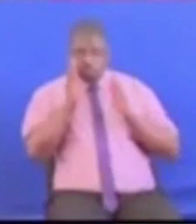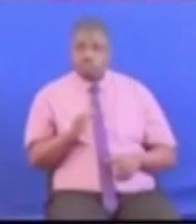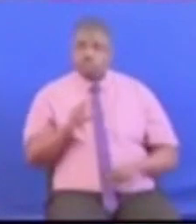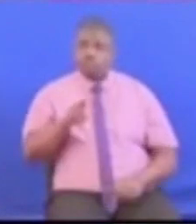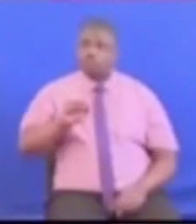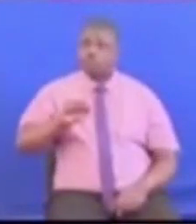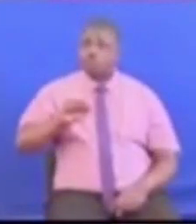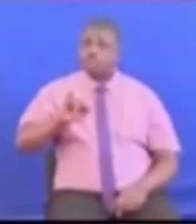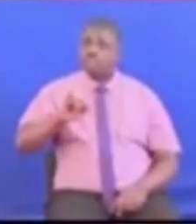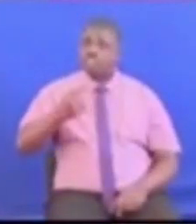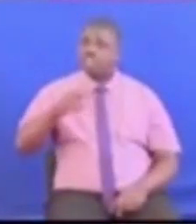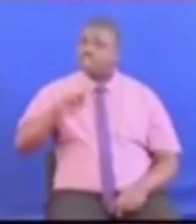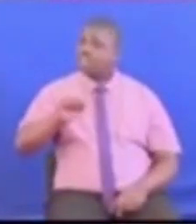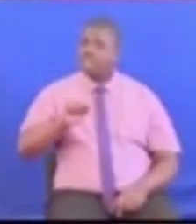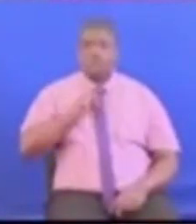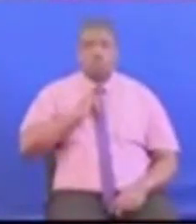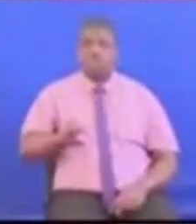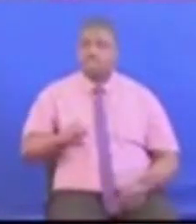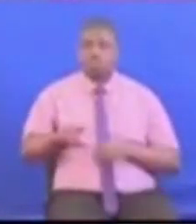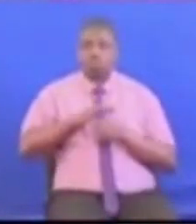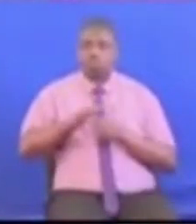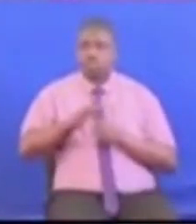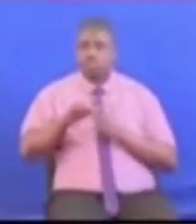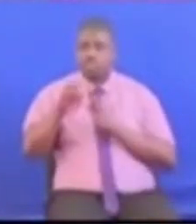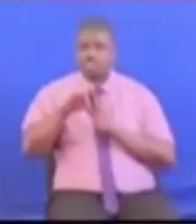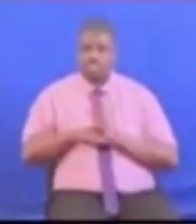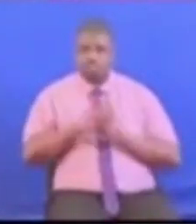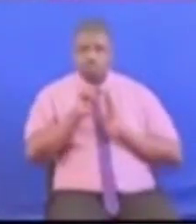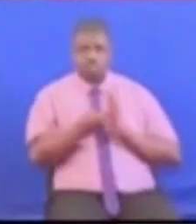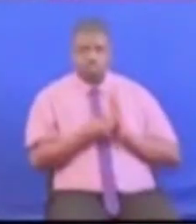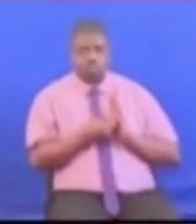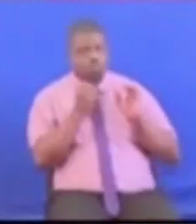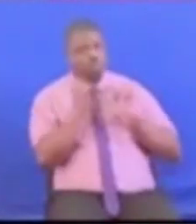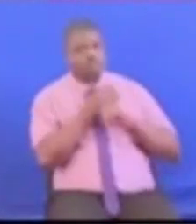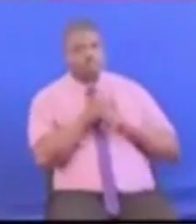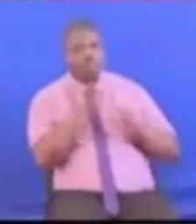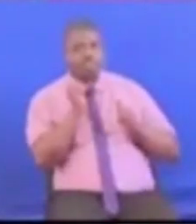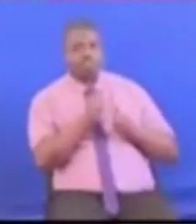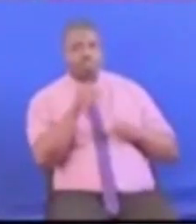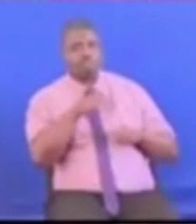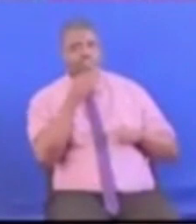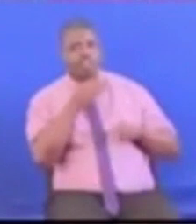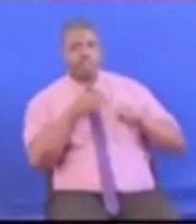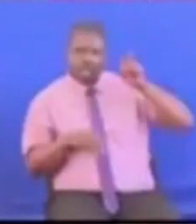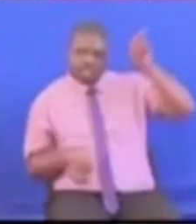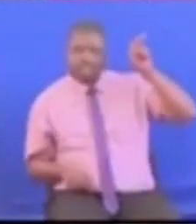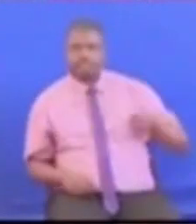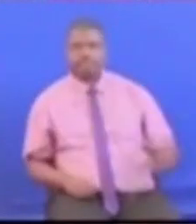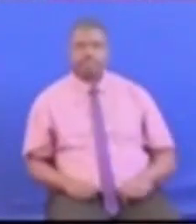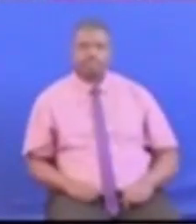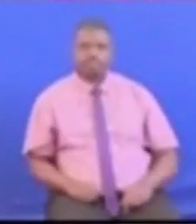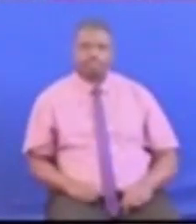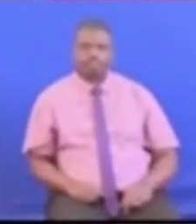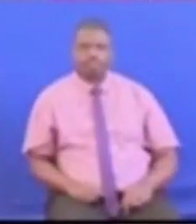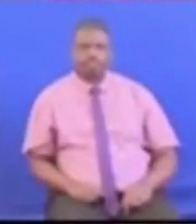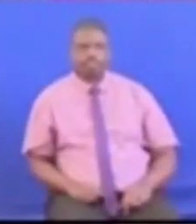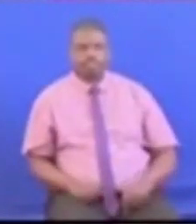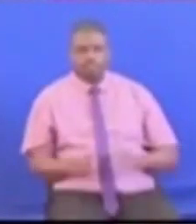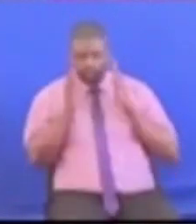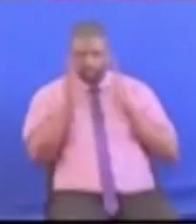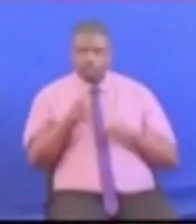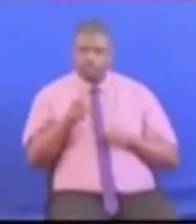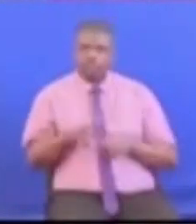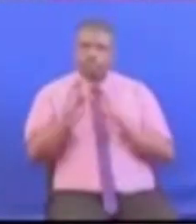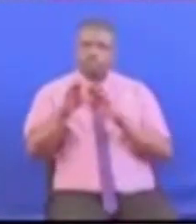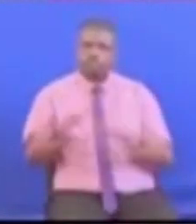hakutaka kutumia utaratibu wa kikanuni na badala yake akaamua kwenda kulalamika kwenye vyombo vya habari. Mheshimiwa Bunge,